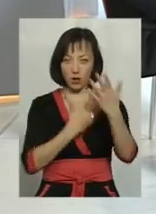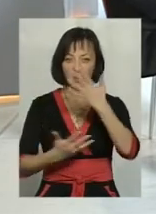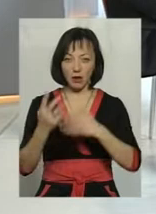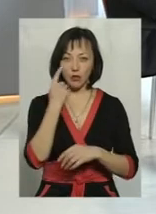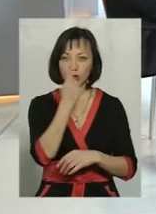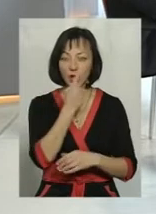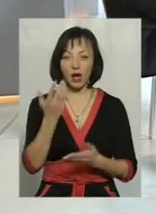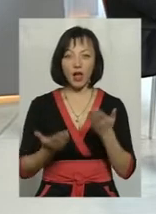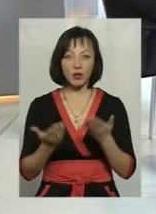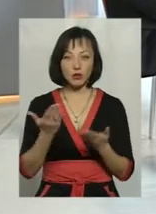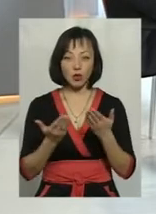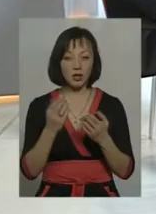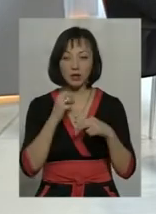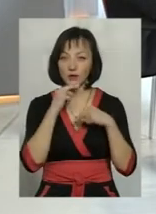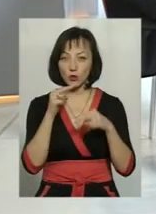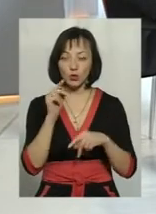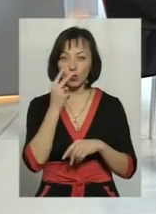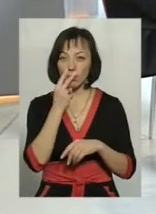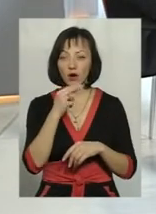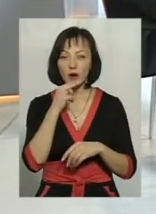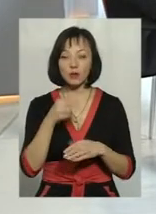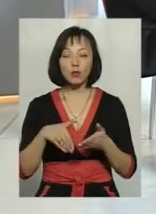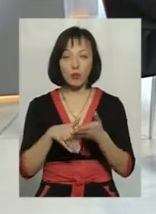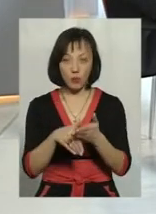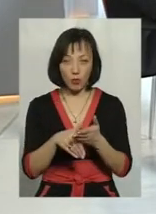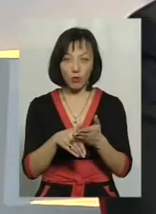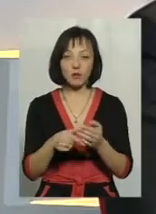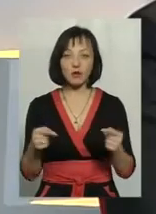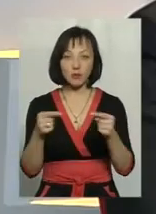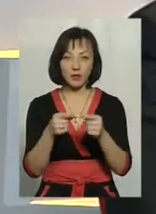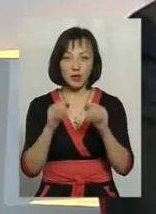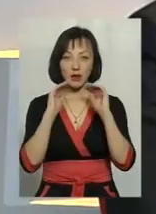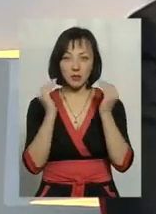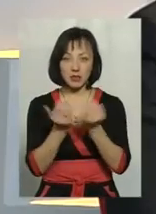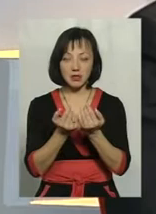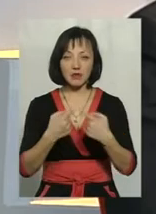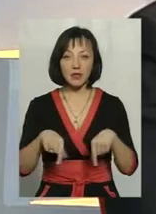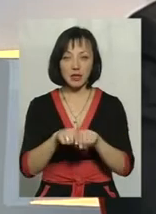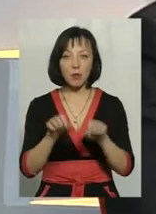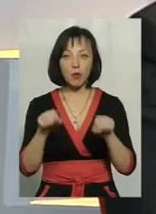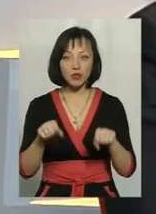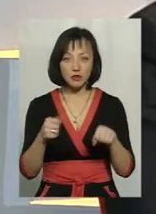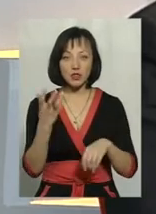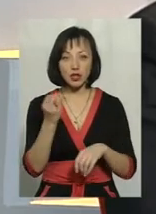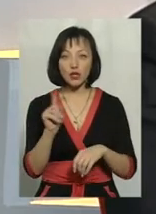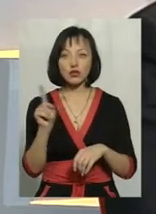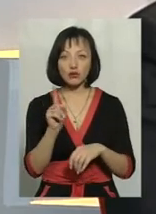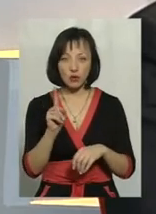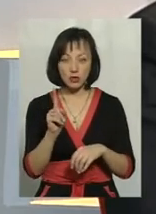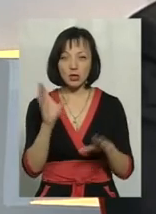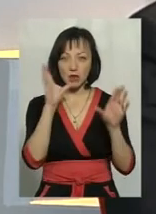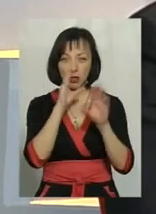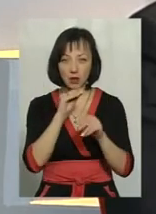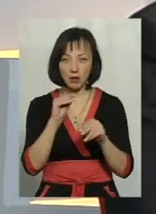час звернути увагу і звернутися за допомогою відповідне реанімаційне відділення, можливо, ще